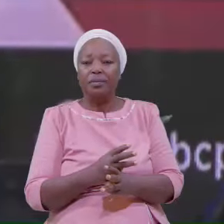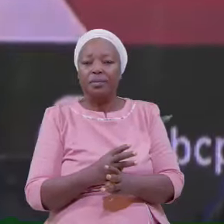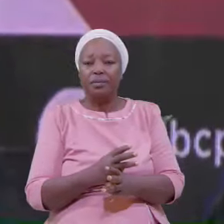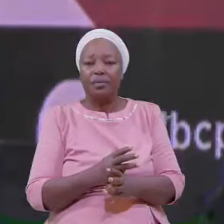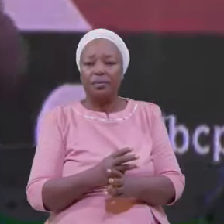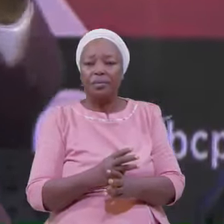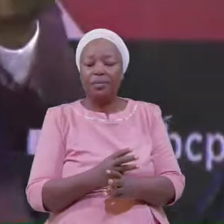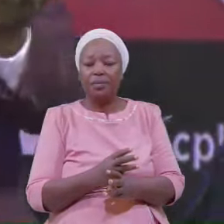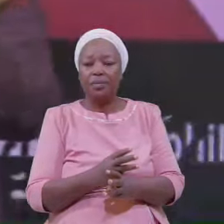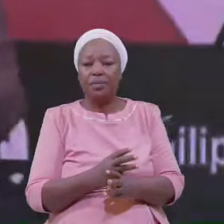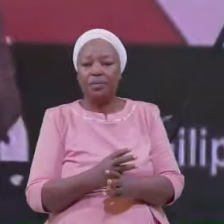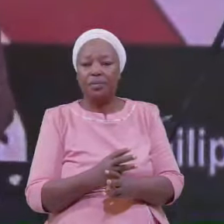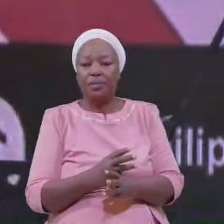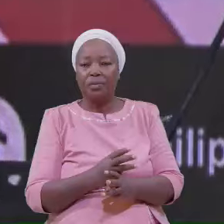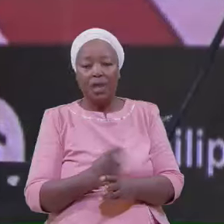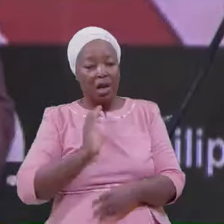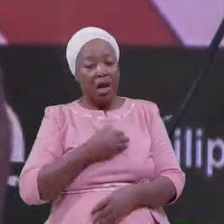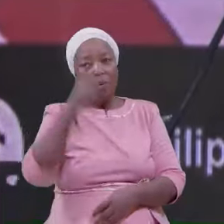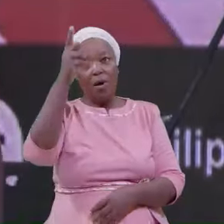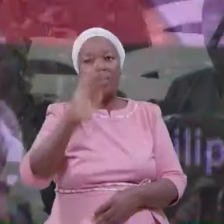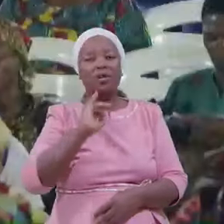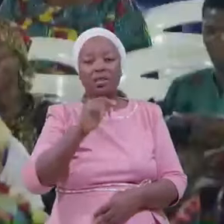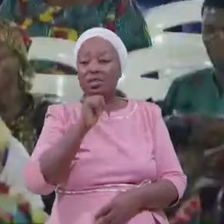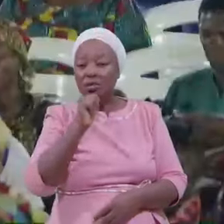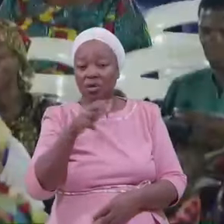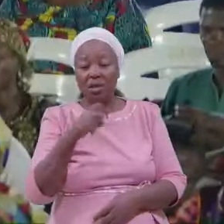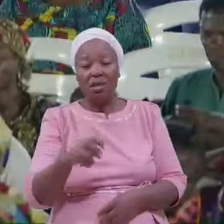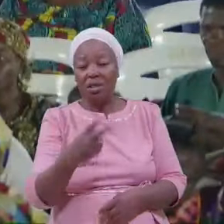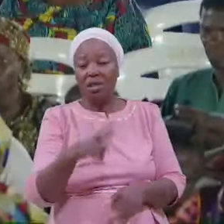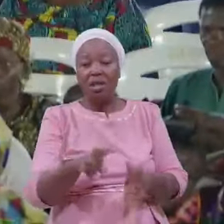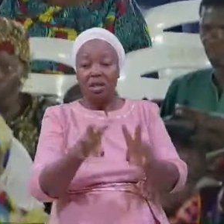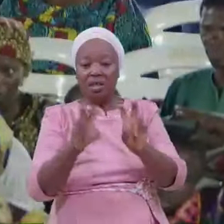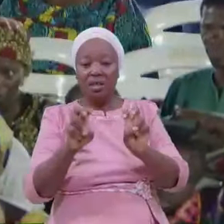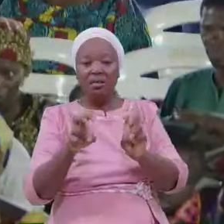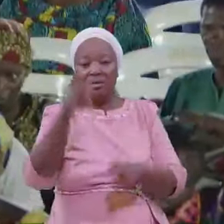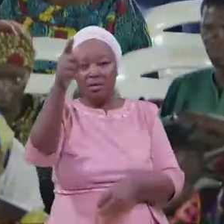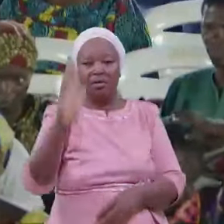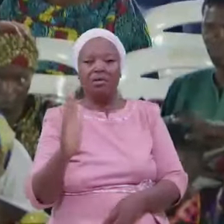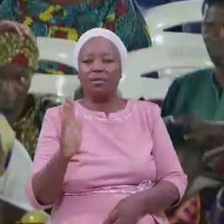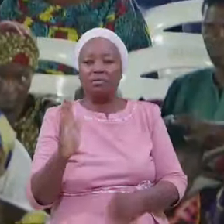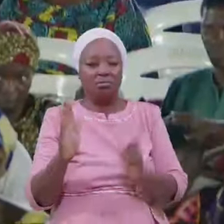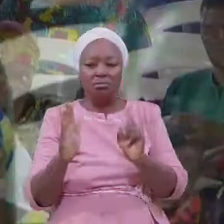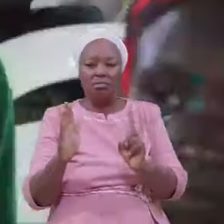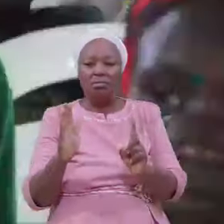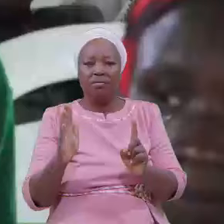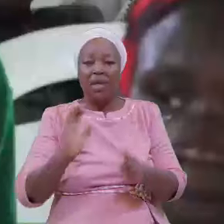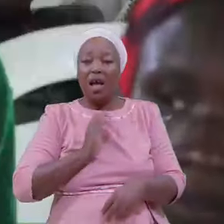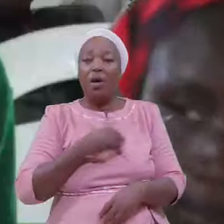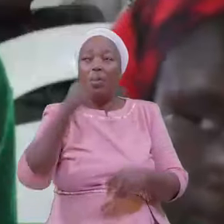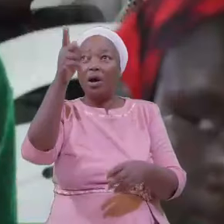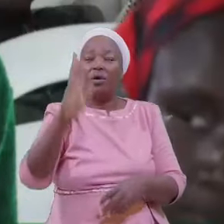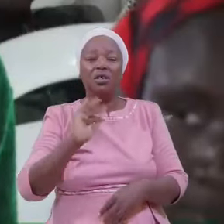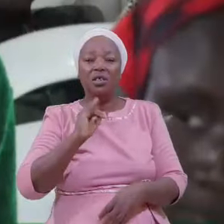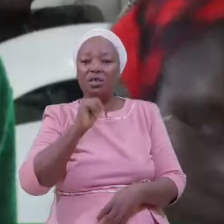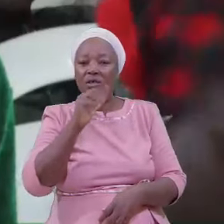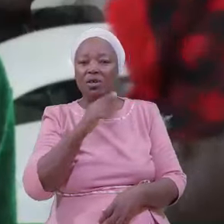lahat. Our God is not a stingy God. Ang Diyos ay hindi maramot. Our God is not a partial